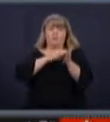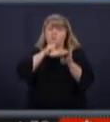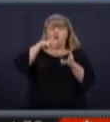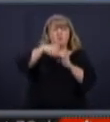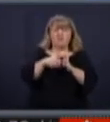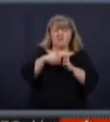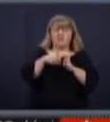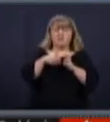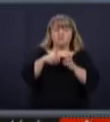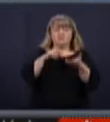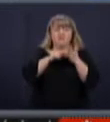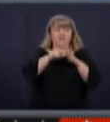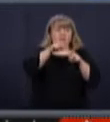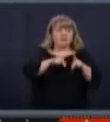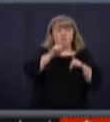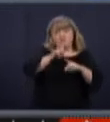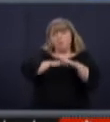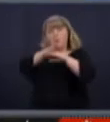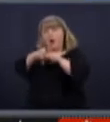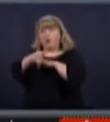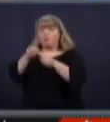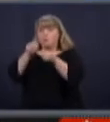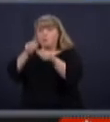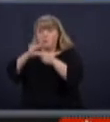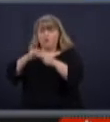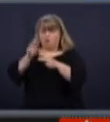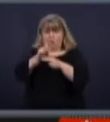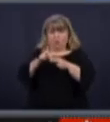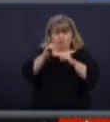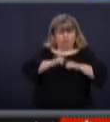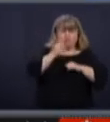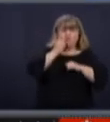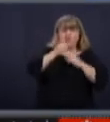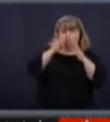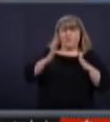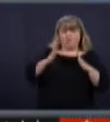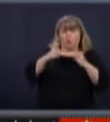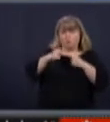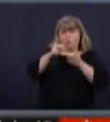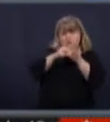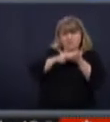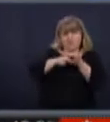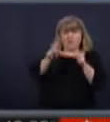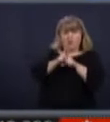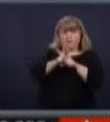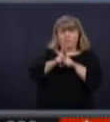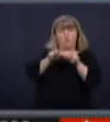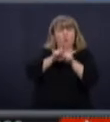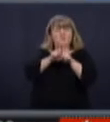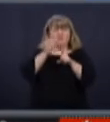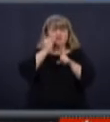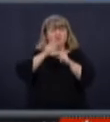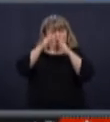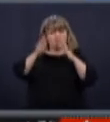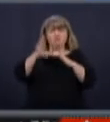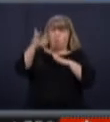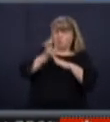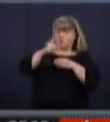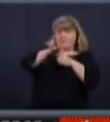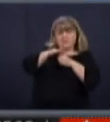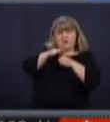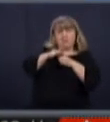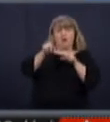gens n'ont pas besoin de se déplacer. Donc, les gens reçoivent le médicament à la maison, reçoivent aussi tout l'équipement